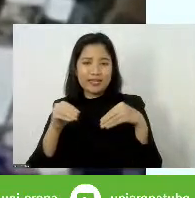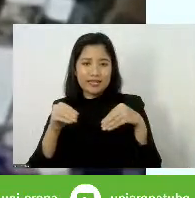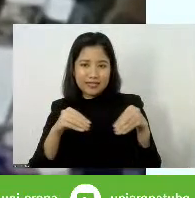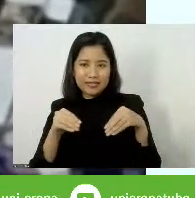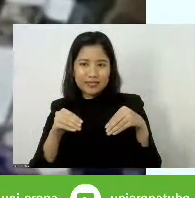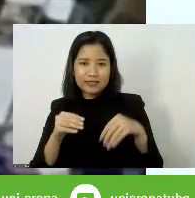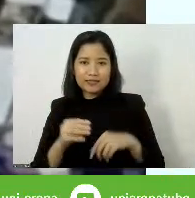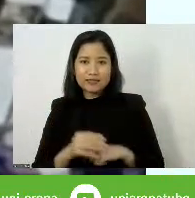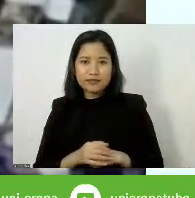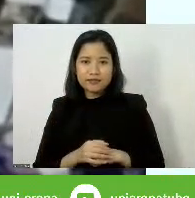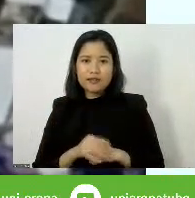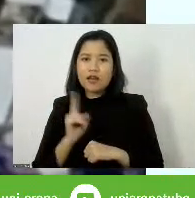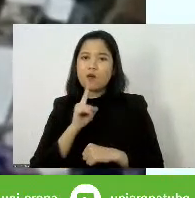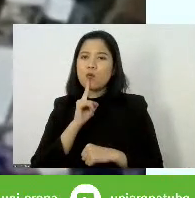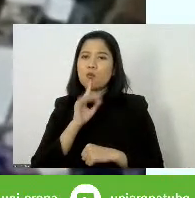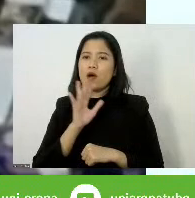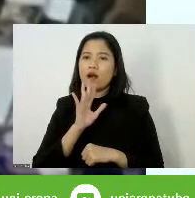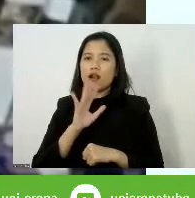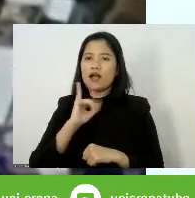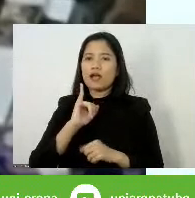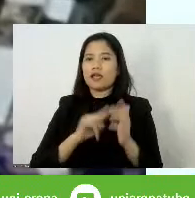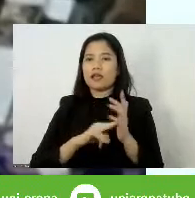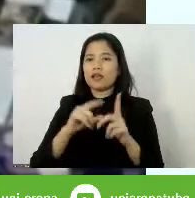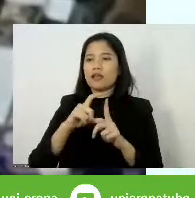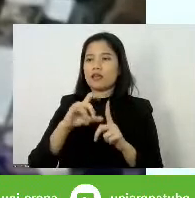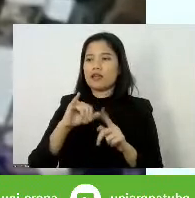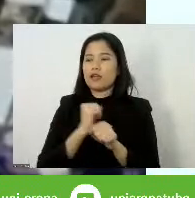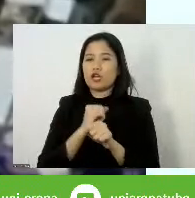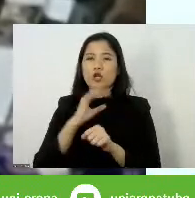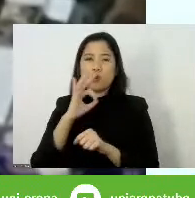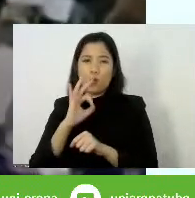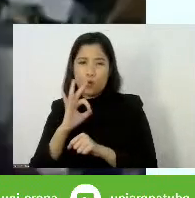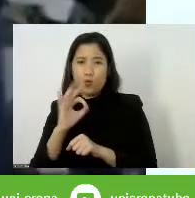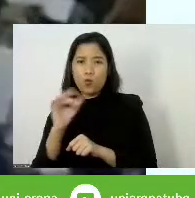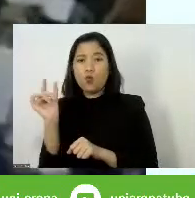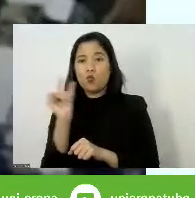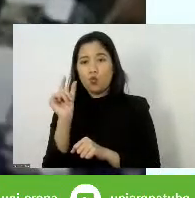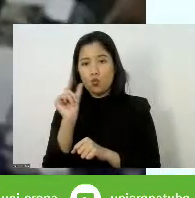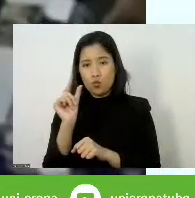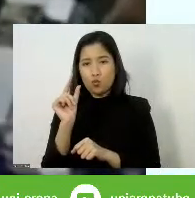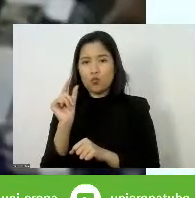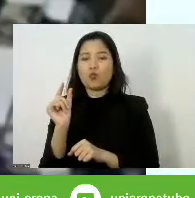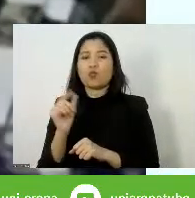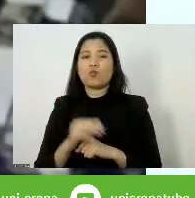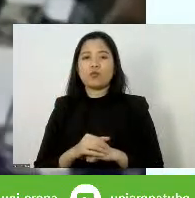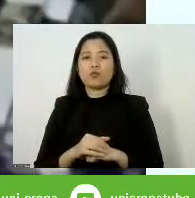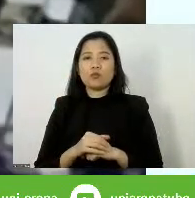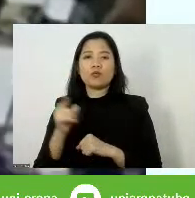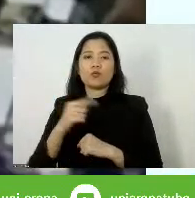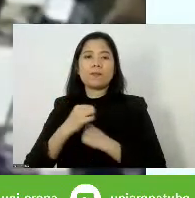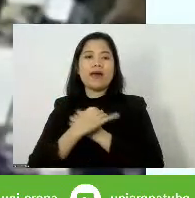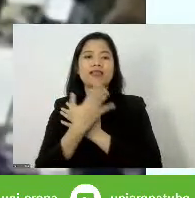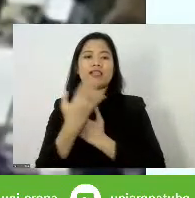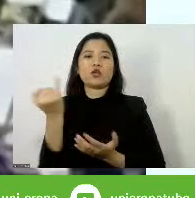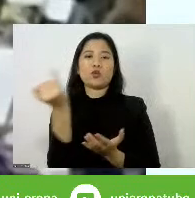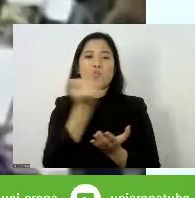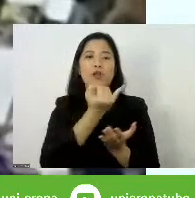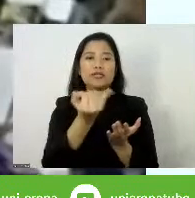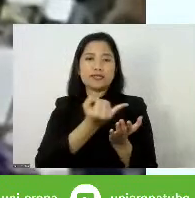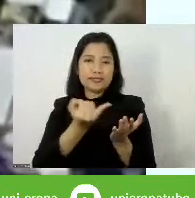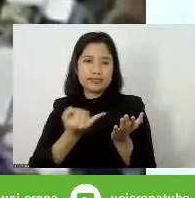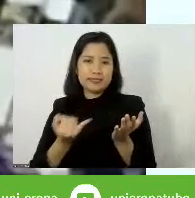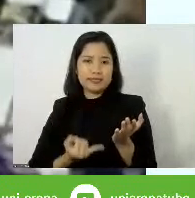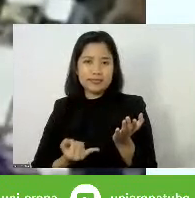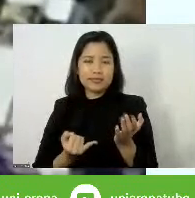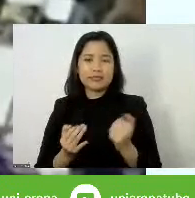dengan warna Indigo kain batik tulis dengan warna Indigo Oke seperti ini